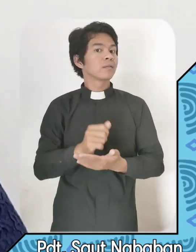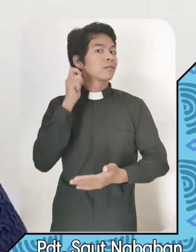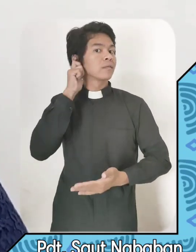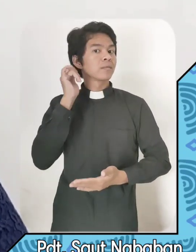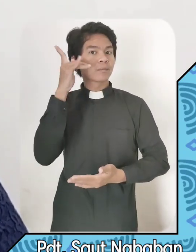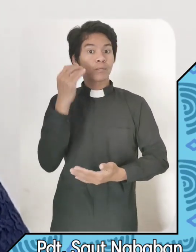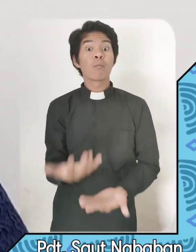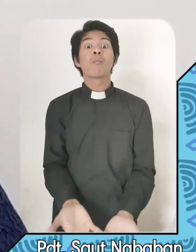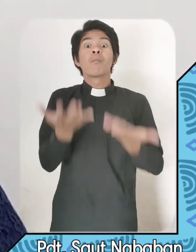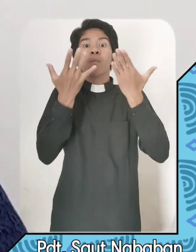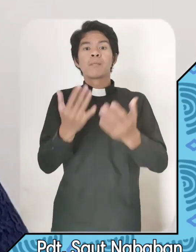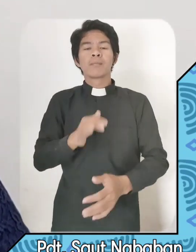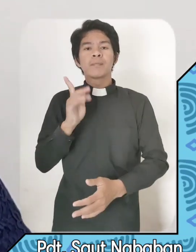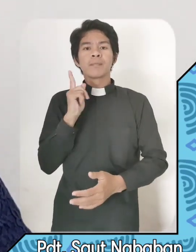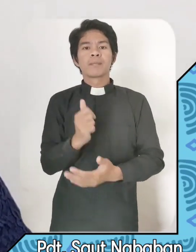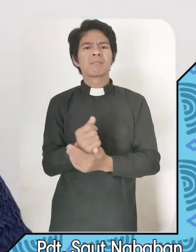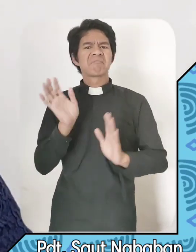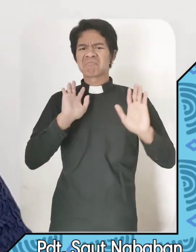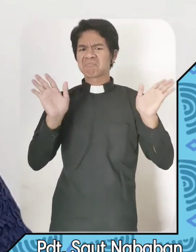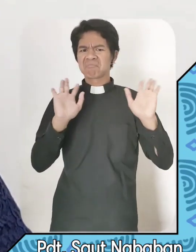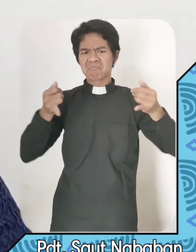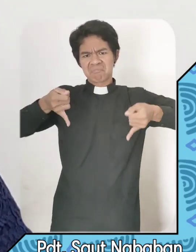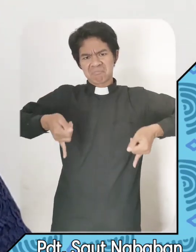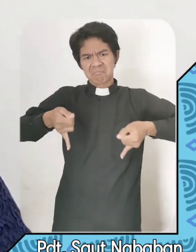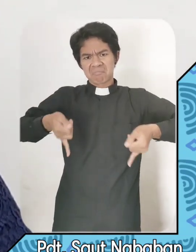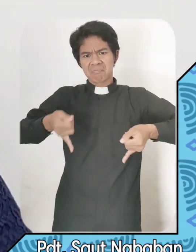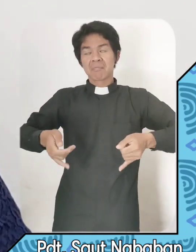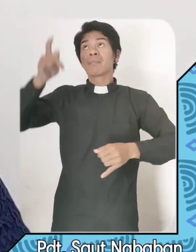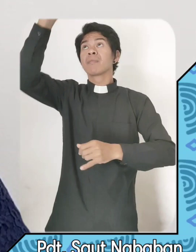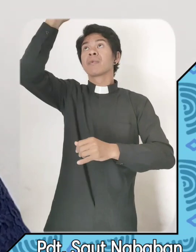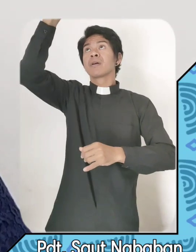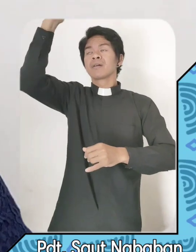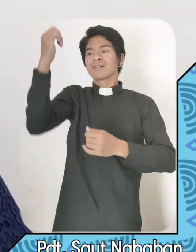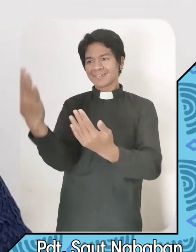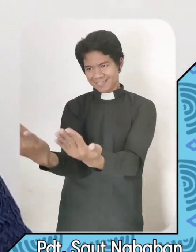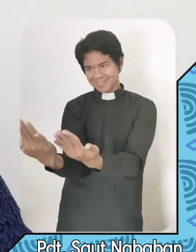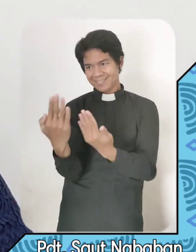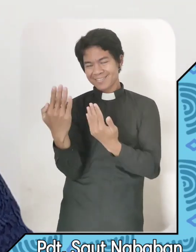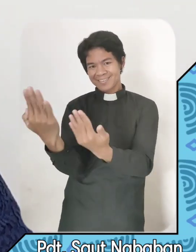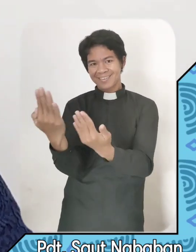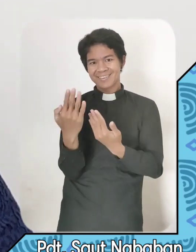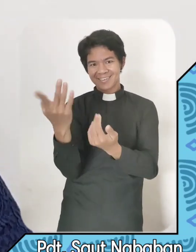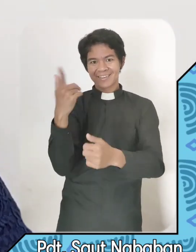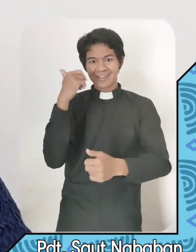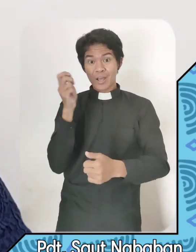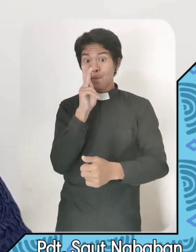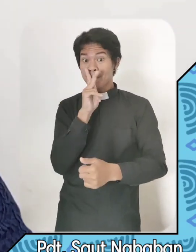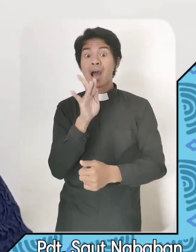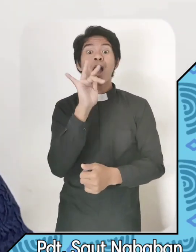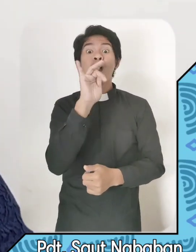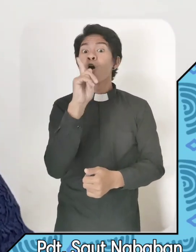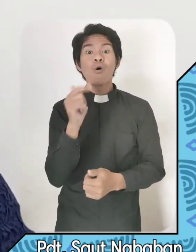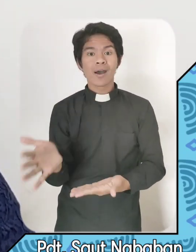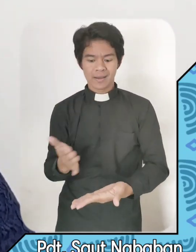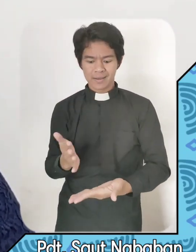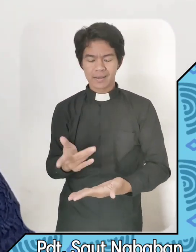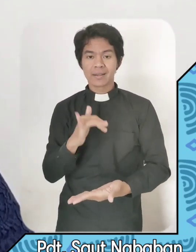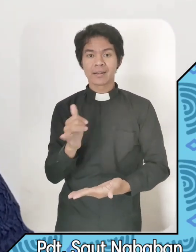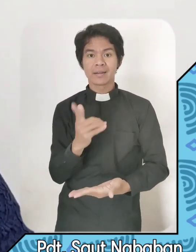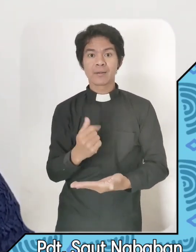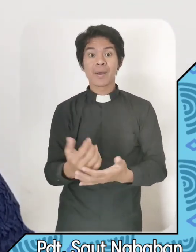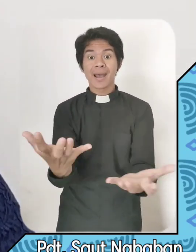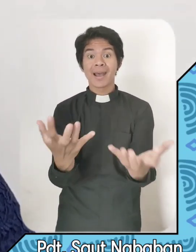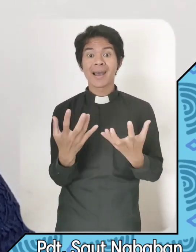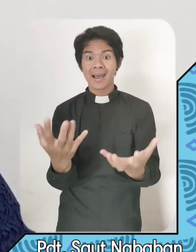para perempuan, bangkitlah dan janganlah takut. Allah sudah mengundang kita untuk menjadi pewartanya.